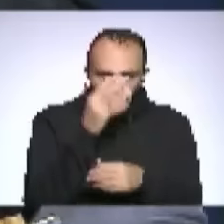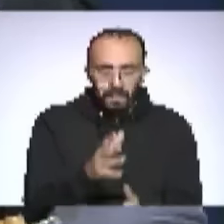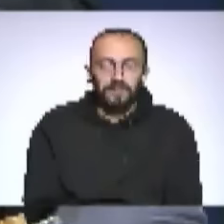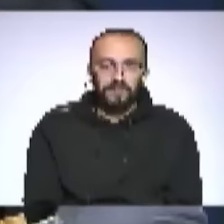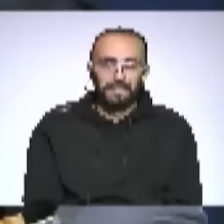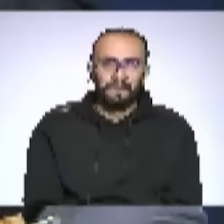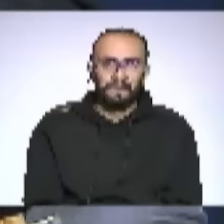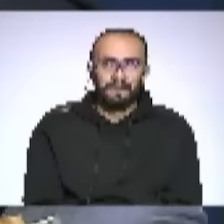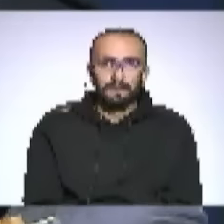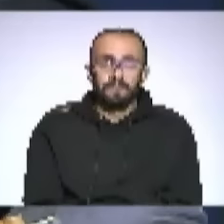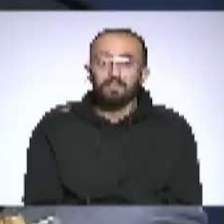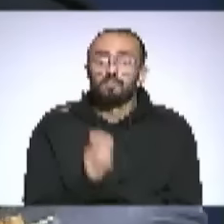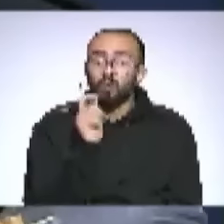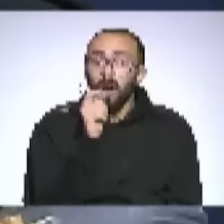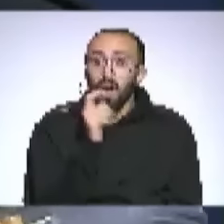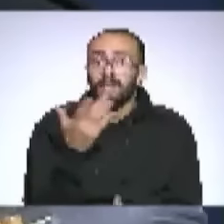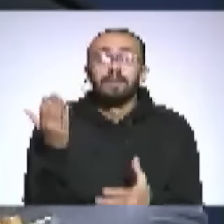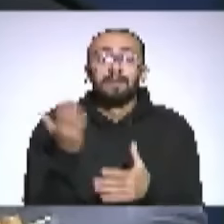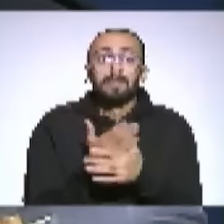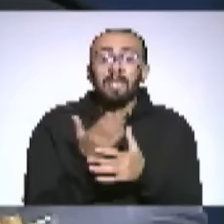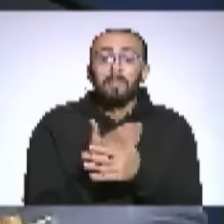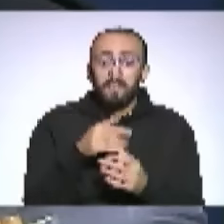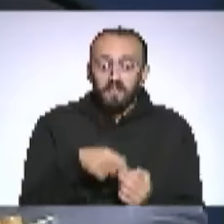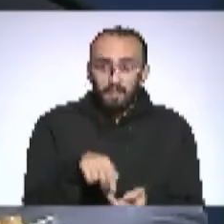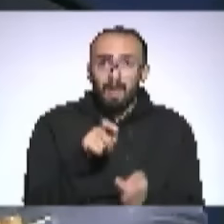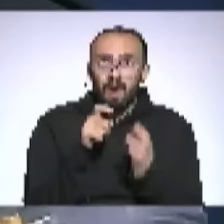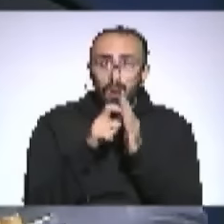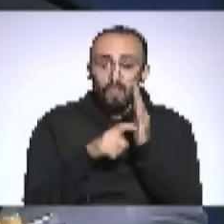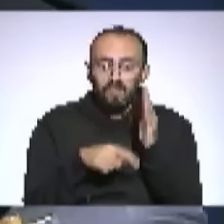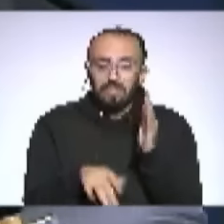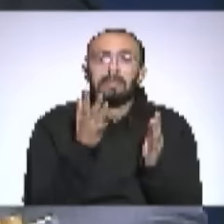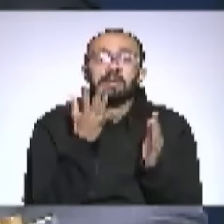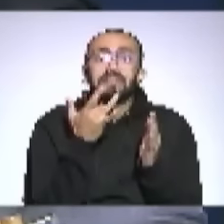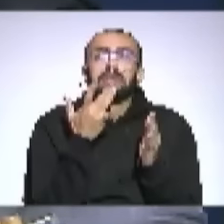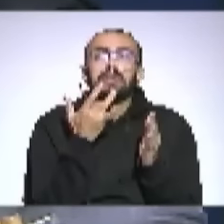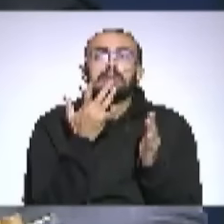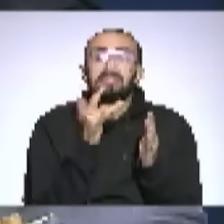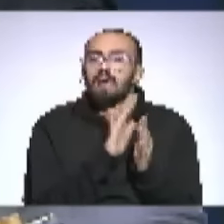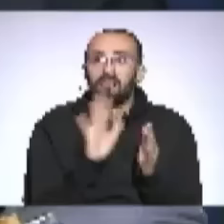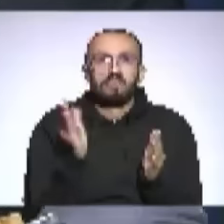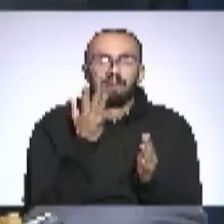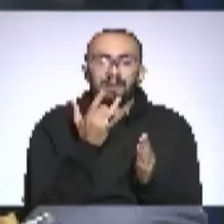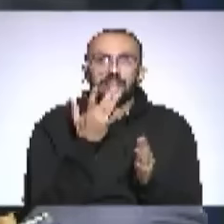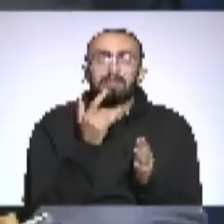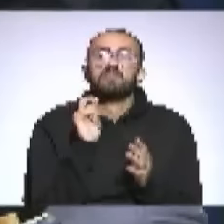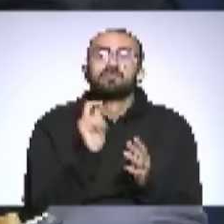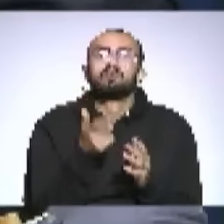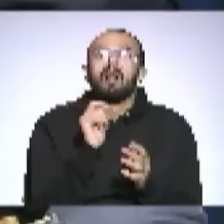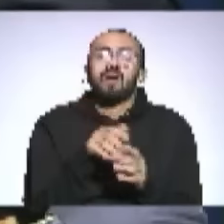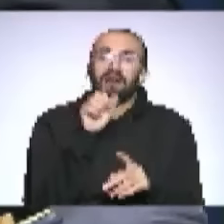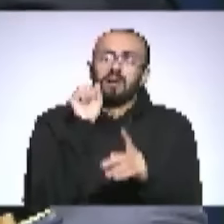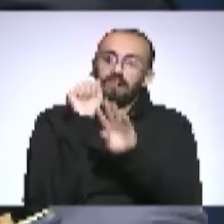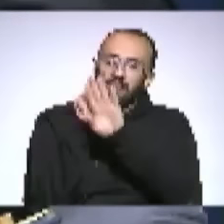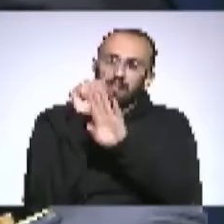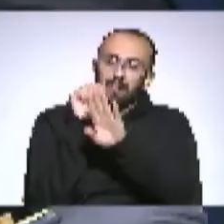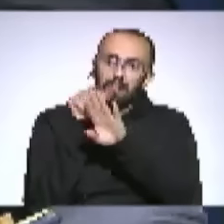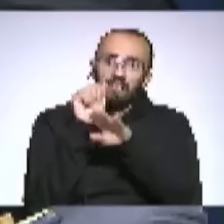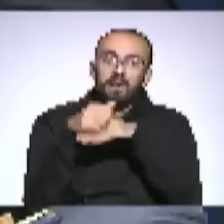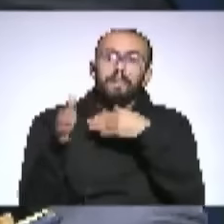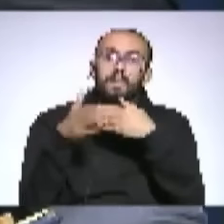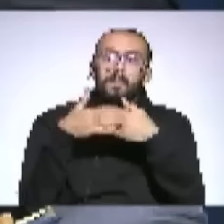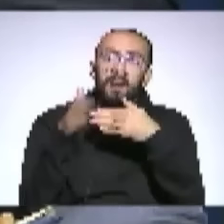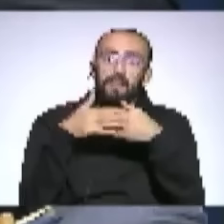والحق لان القانون بتاع اللي بمسوح بيه بتغيير المله قدامه شهور فروح خبط على باب سيدنا روح صلي